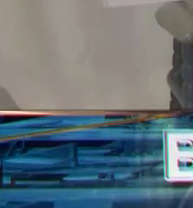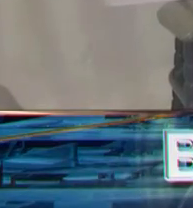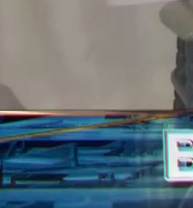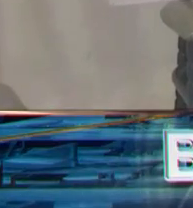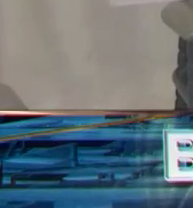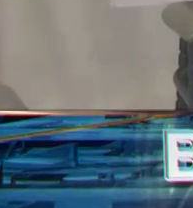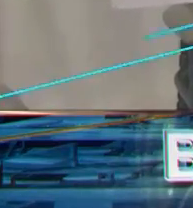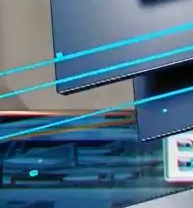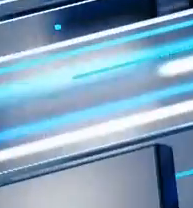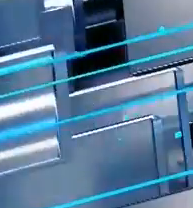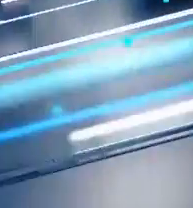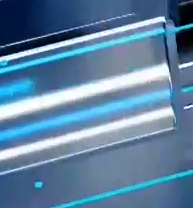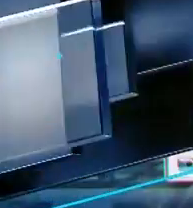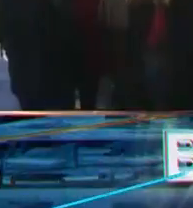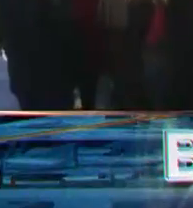жасады.